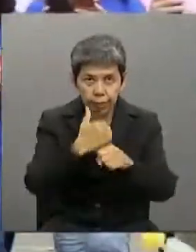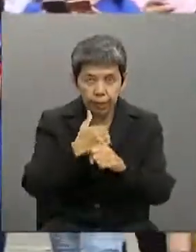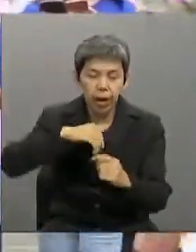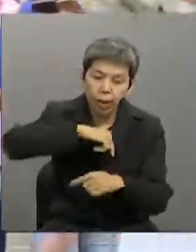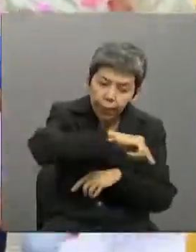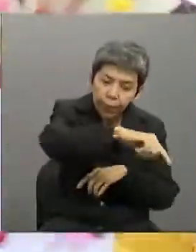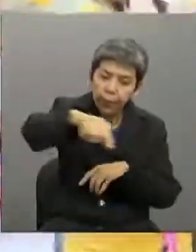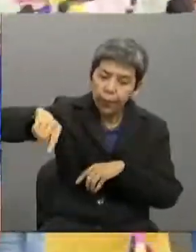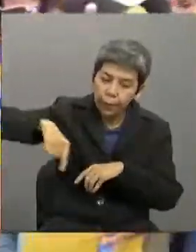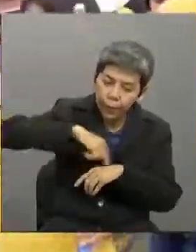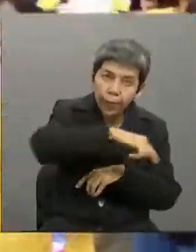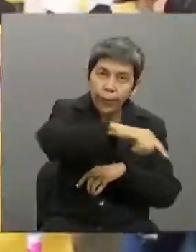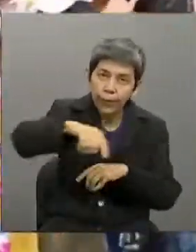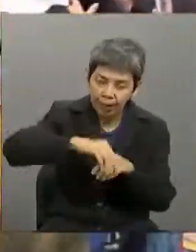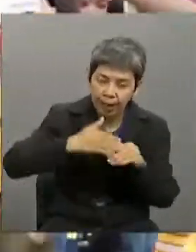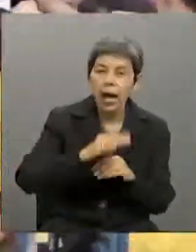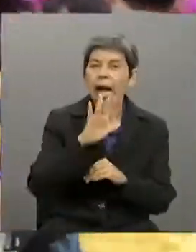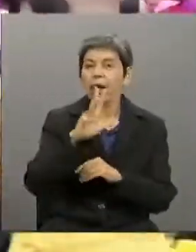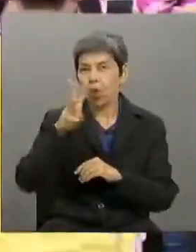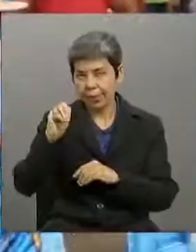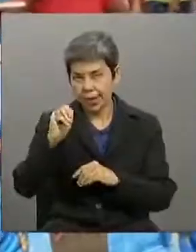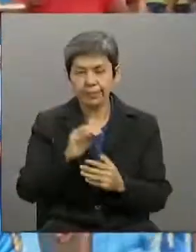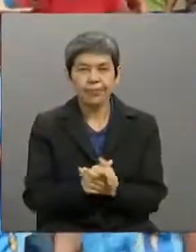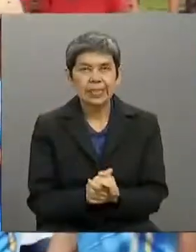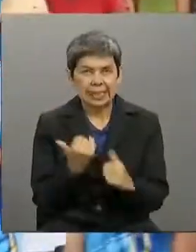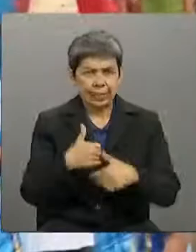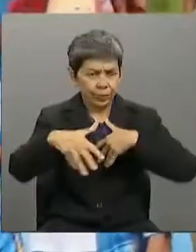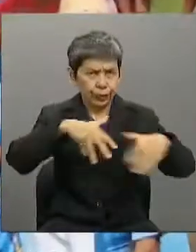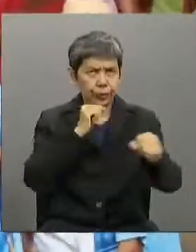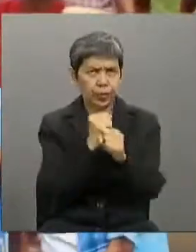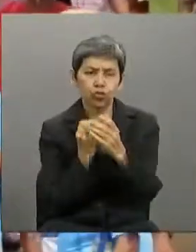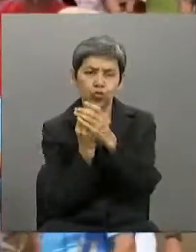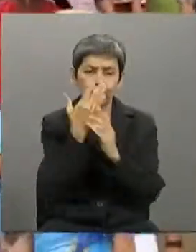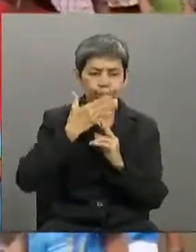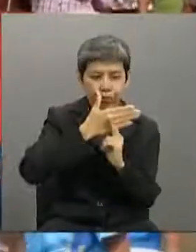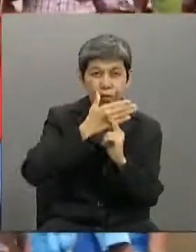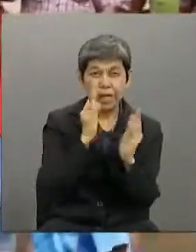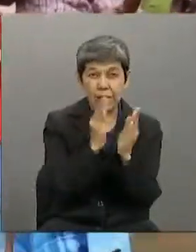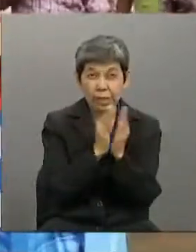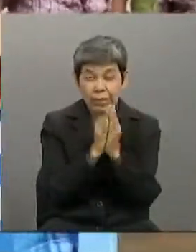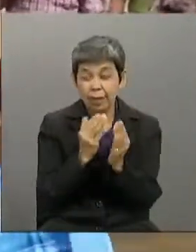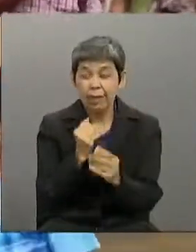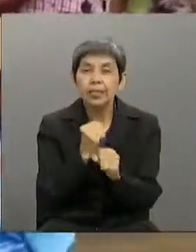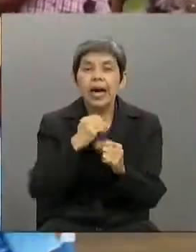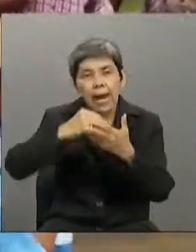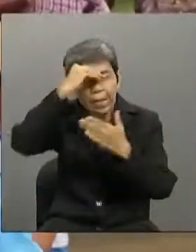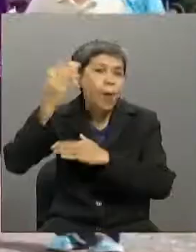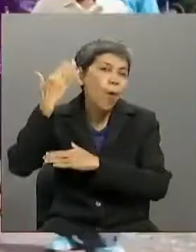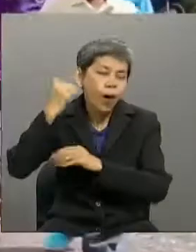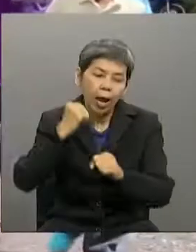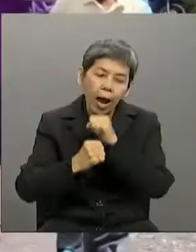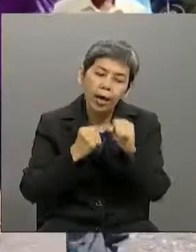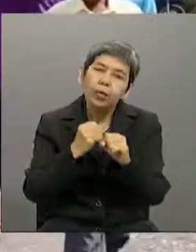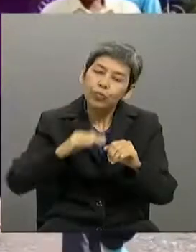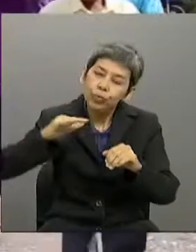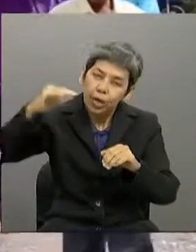บ้านรวมระยะทางกว่า5กิโลเมตรโดยชาวบ้านได้นำต้นเงินที่ได้จากการรวบรวมทุนของศิษย์เก่าในแต่ละรุ่นร